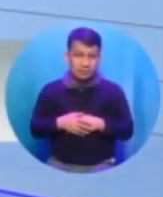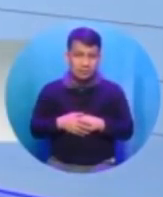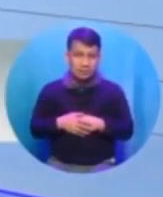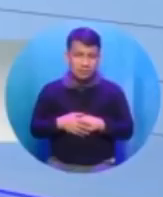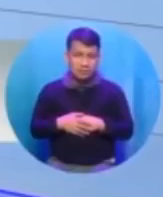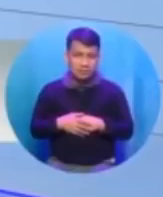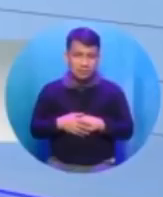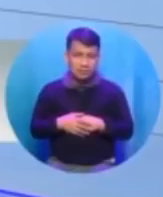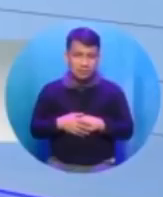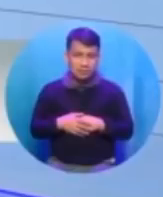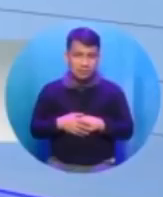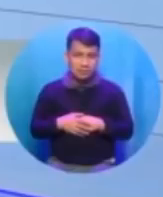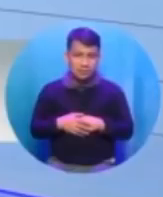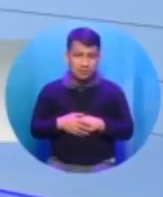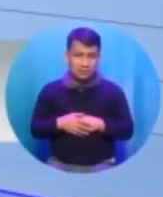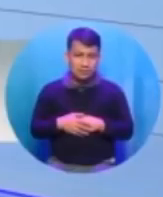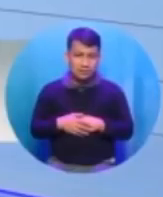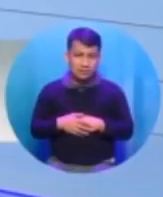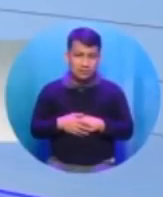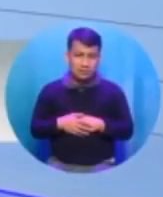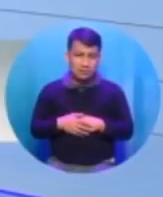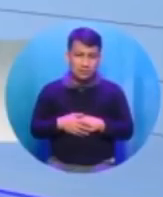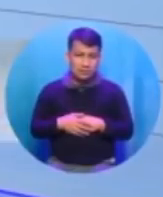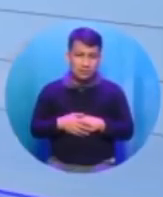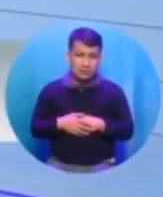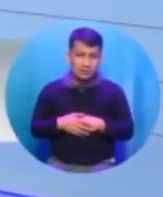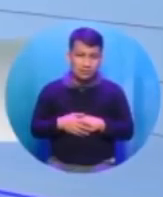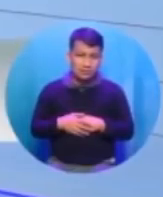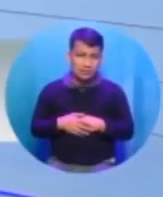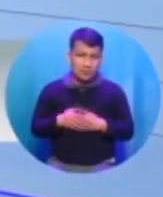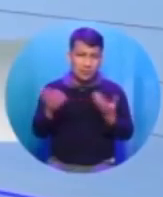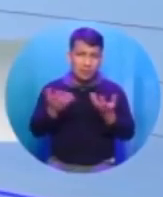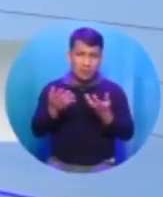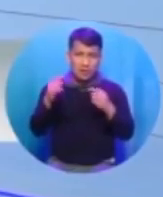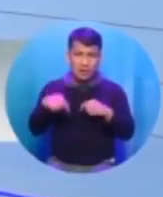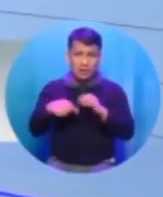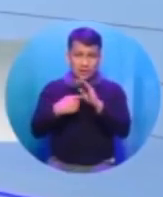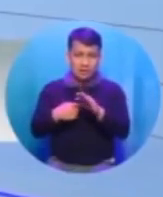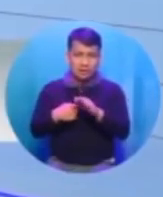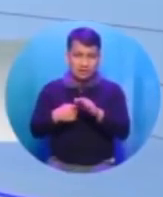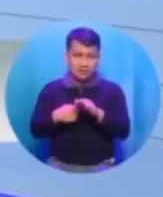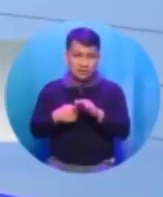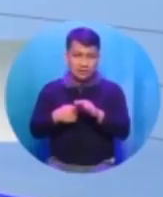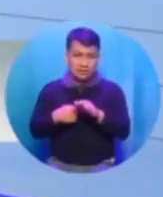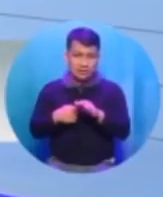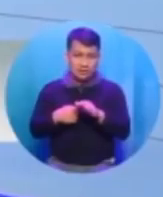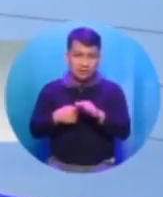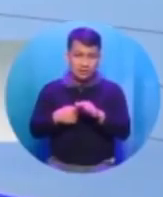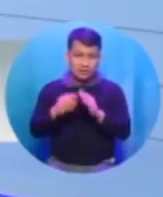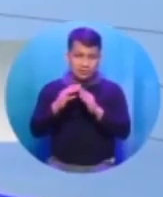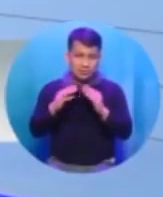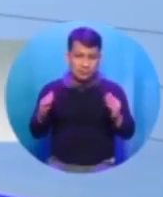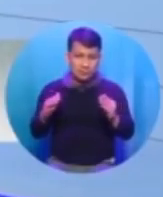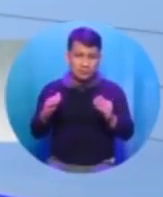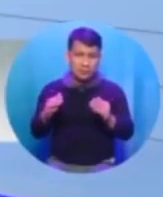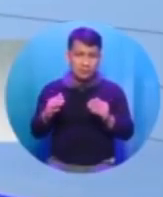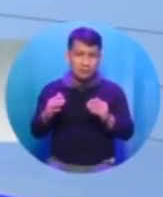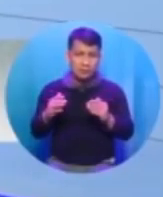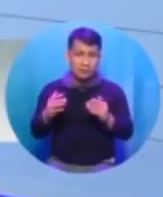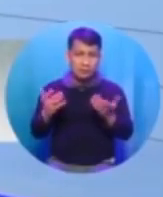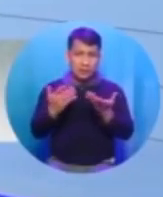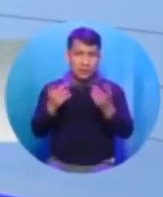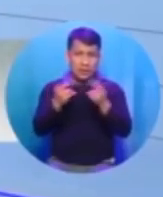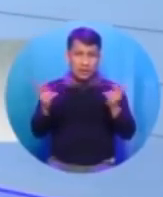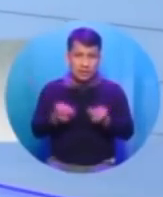Hospital. Kasi wala silang CT scan. Saan ho ba kayo ngayon, Nay? Nandito pa ako ngayon sa bahay namin kasi ina-uwi